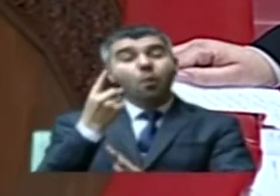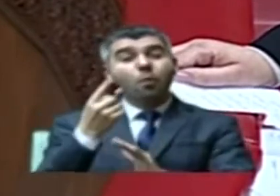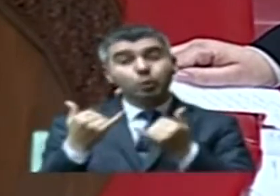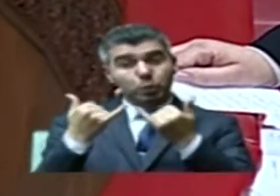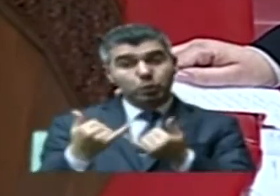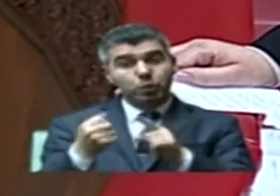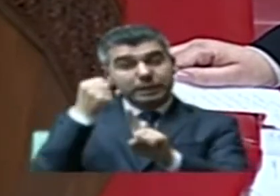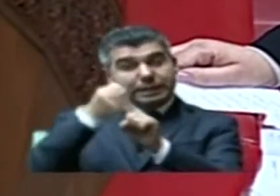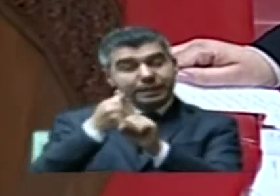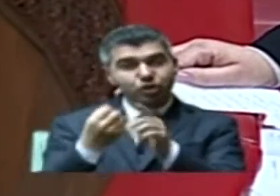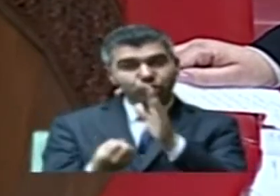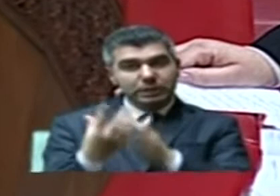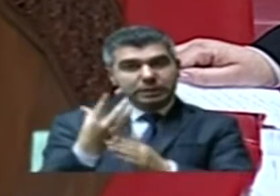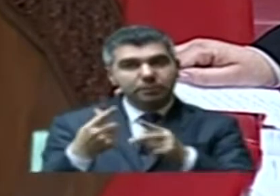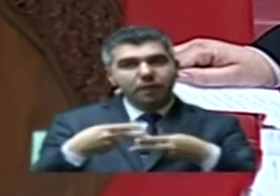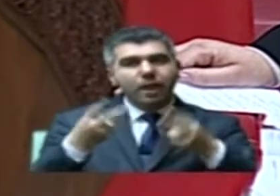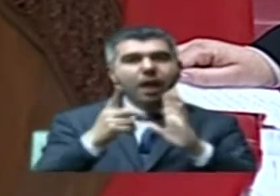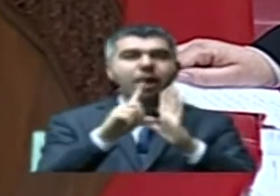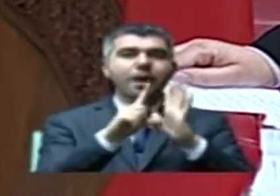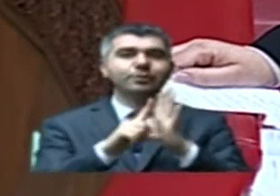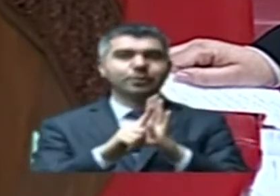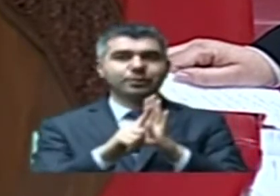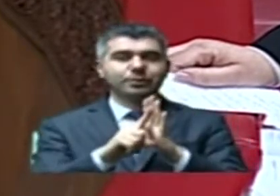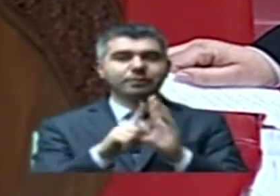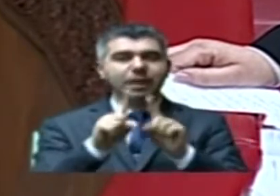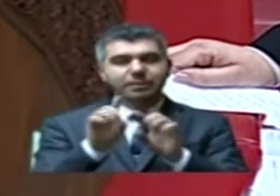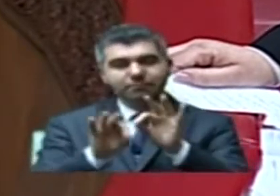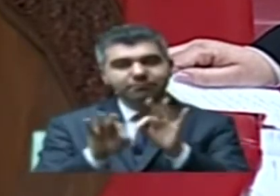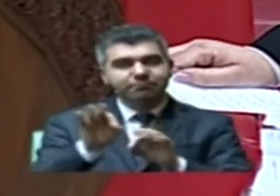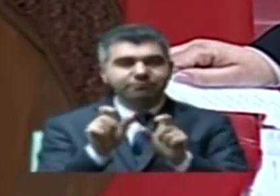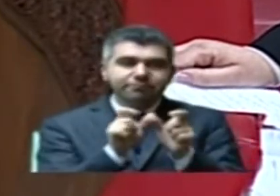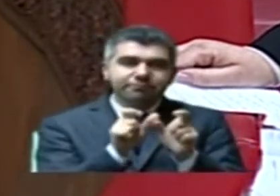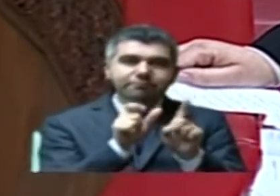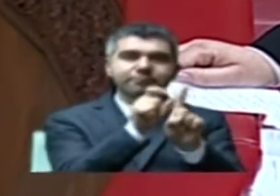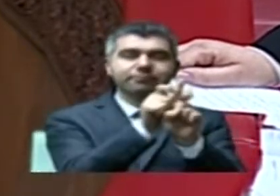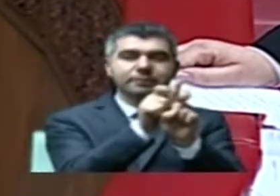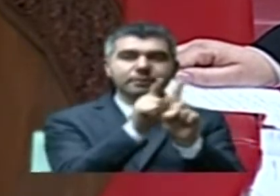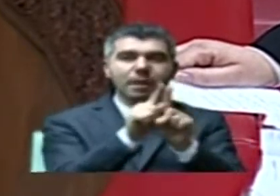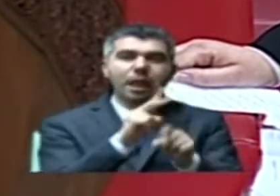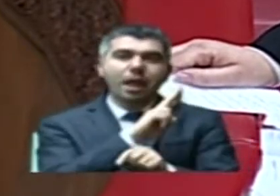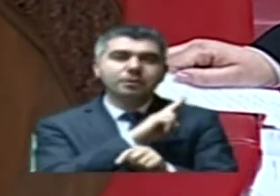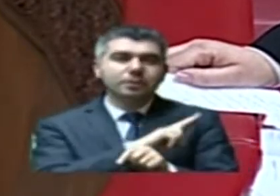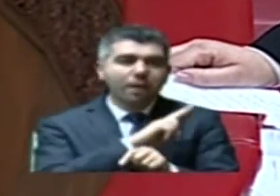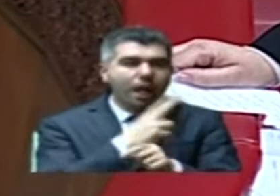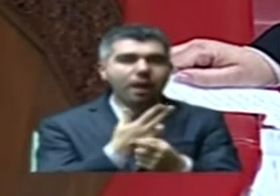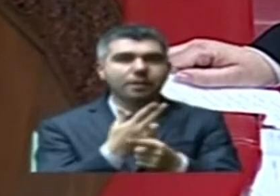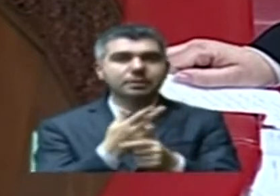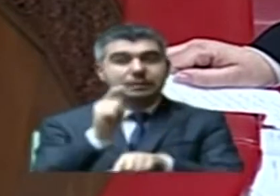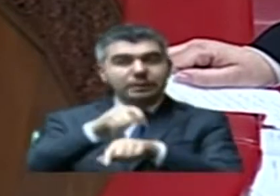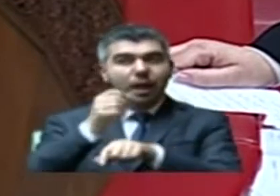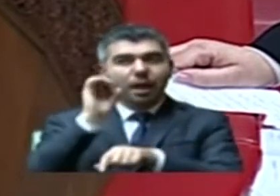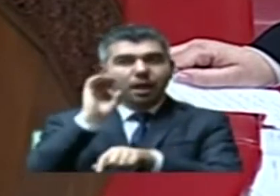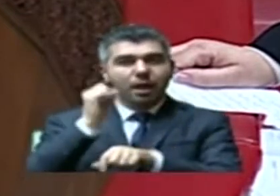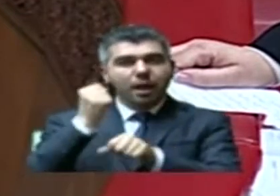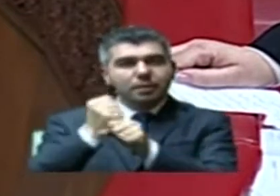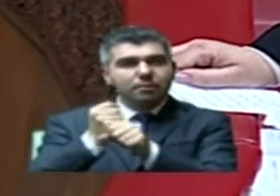نعملوا عليه هو اخراج القانون، لان هذا القانون غادي يساهم في تنظيم القطاع. فالقطاع ملي كنطرحوا مشكل ديال التامين وتخوفات بعض الجهات